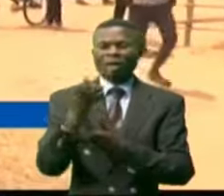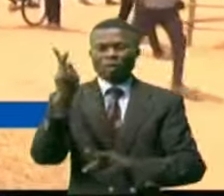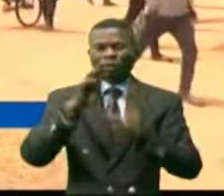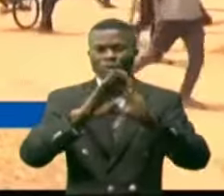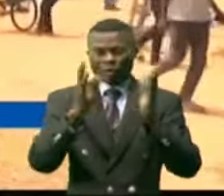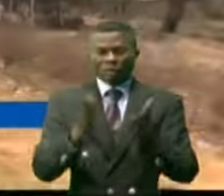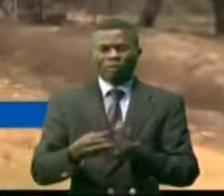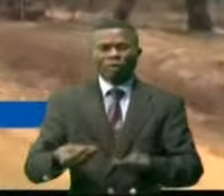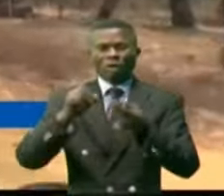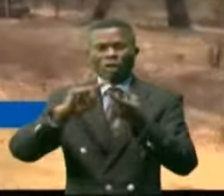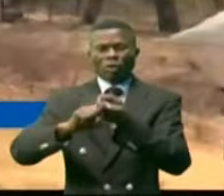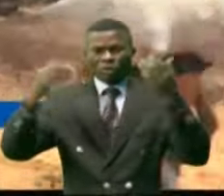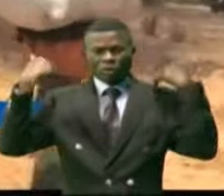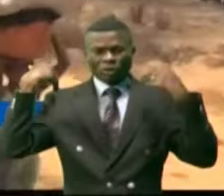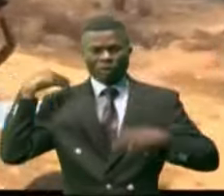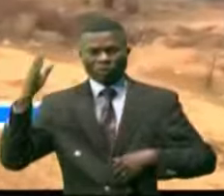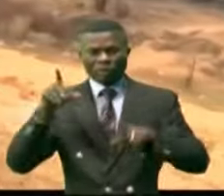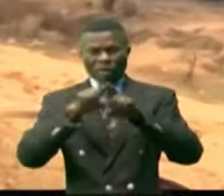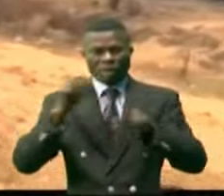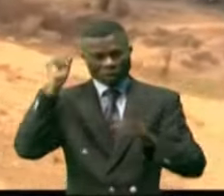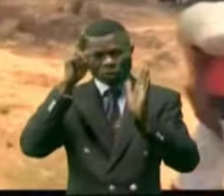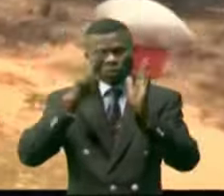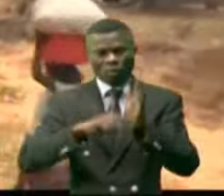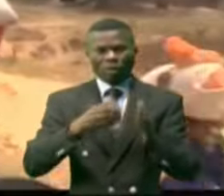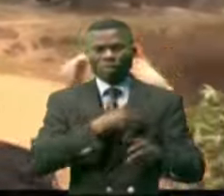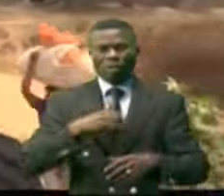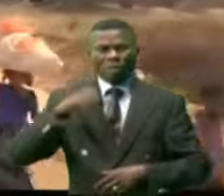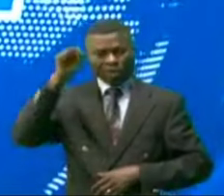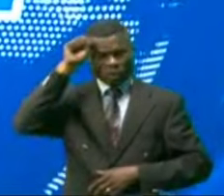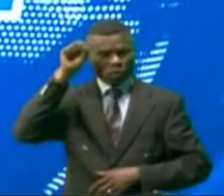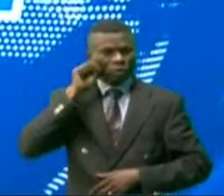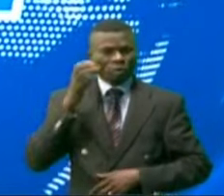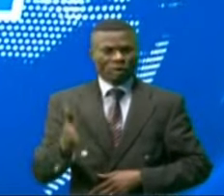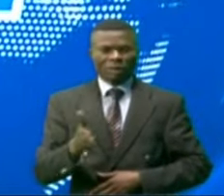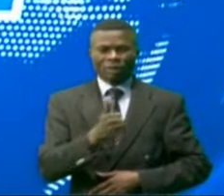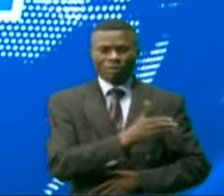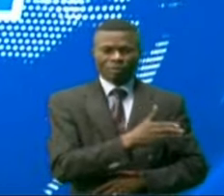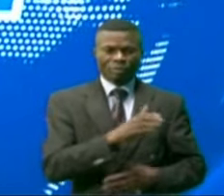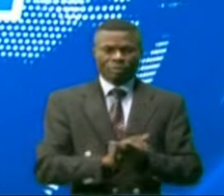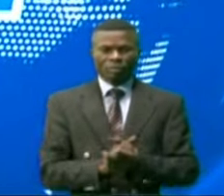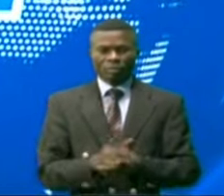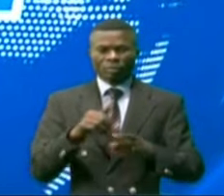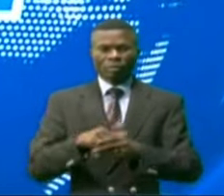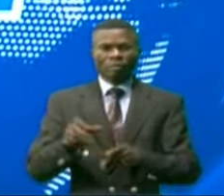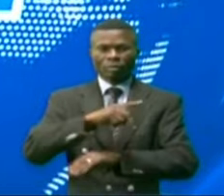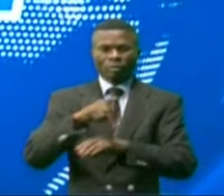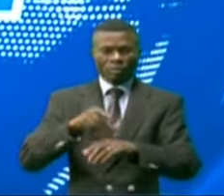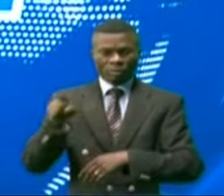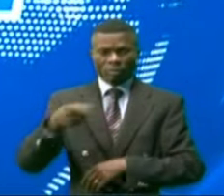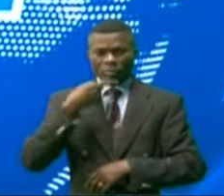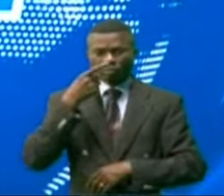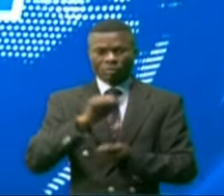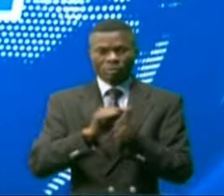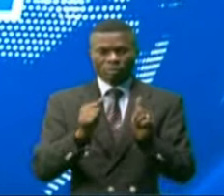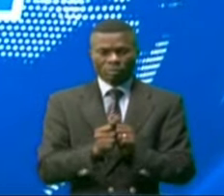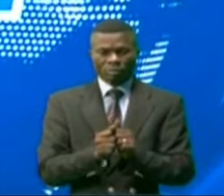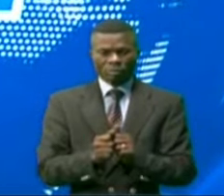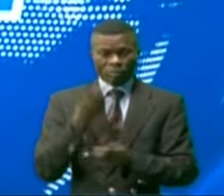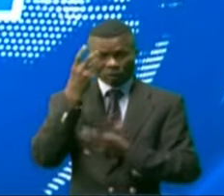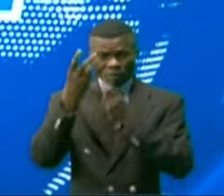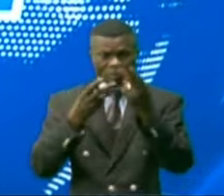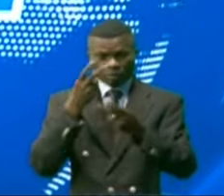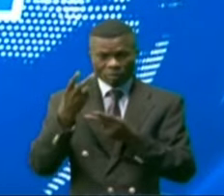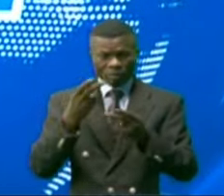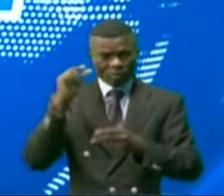faire confiance au chef de l'État et au gouvernement sous-minois. Toujours dans cette province, pour parler de cette itinérance